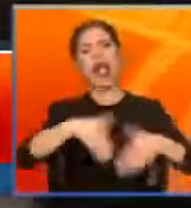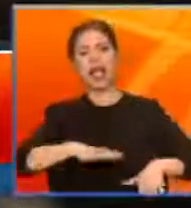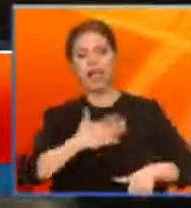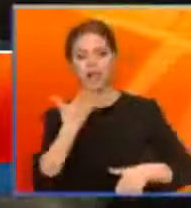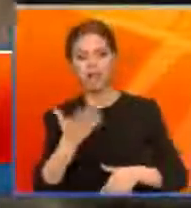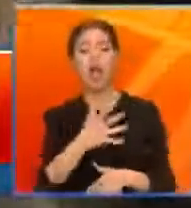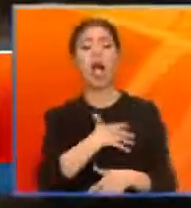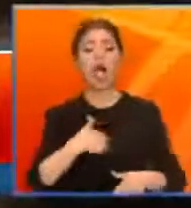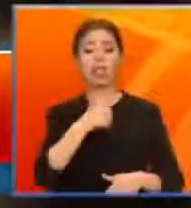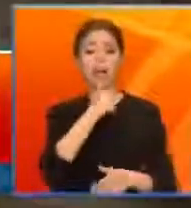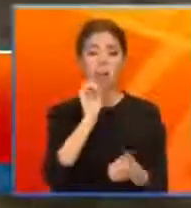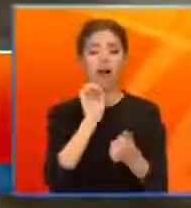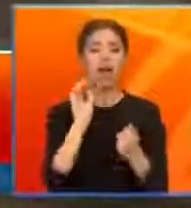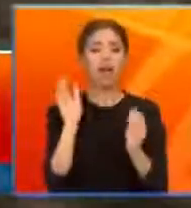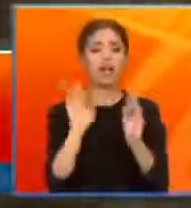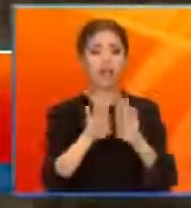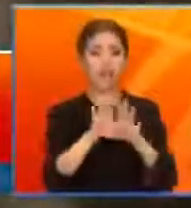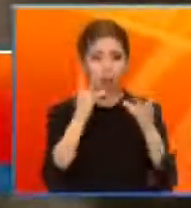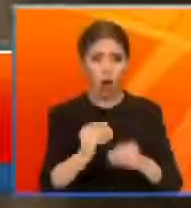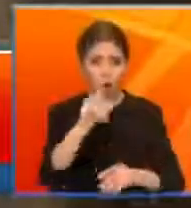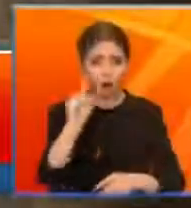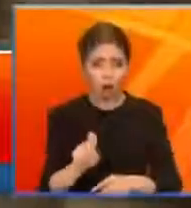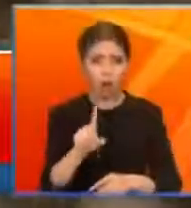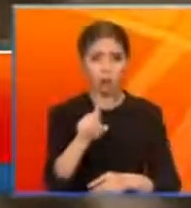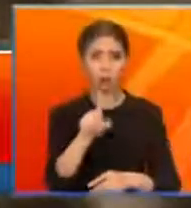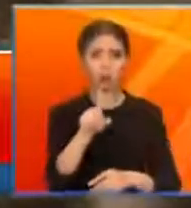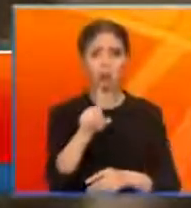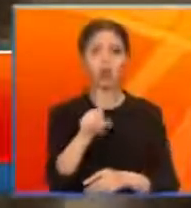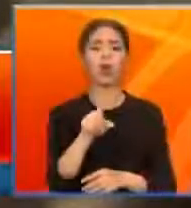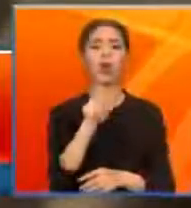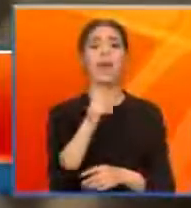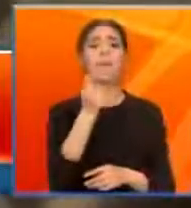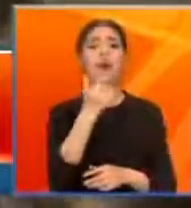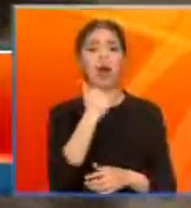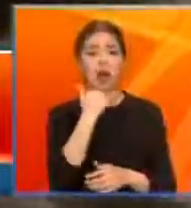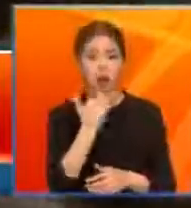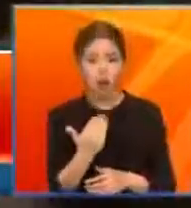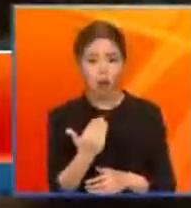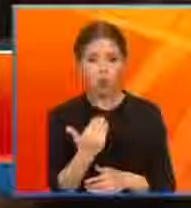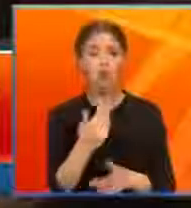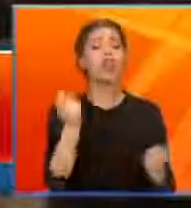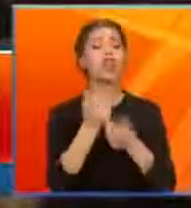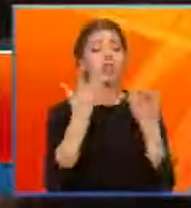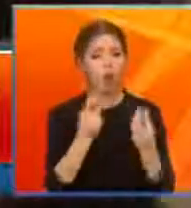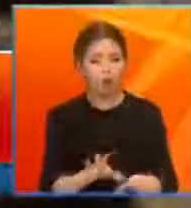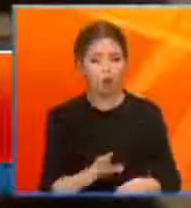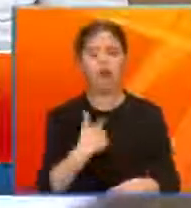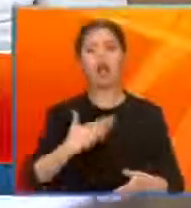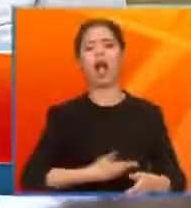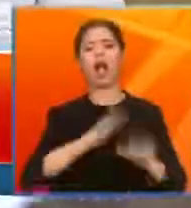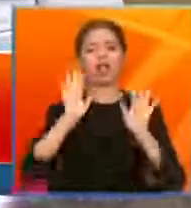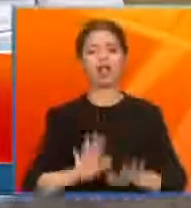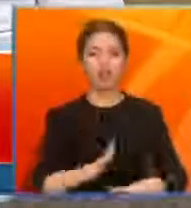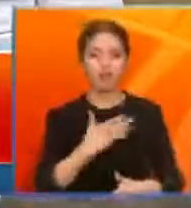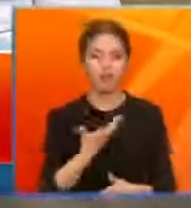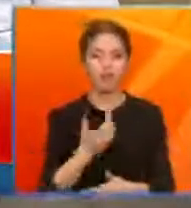Anne babaya tatil olsun mu? Bir yandan olması da kötü çünkü para olmazsa, iş olmazsa aç kalırız.